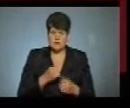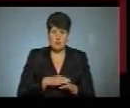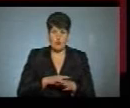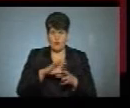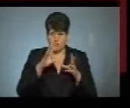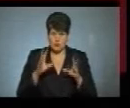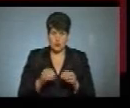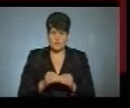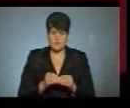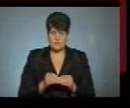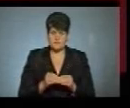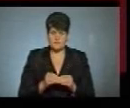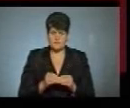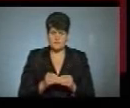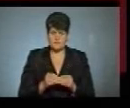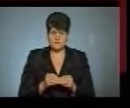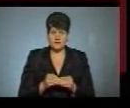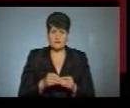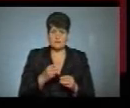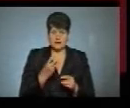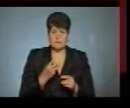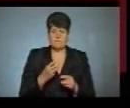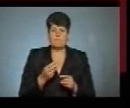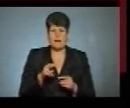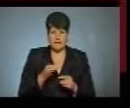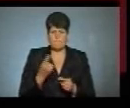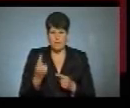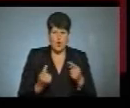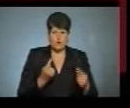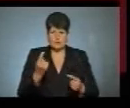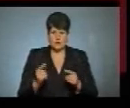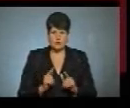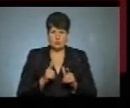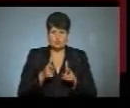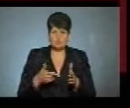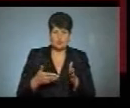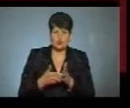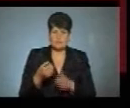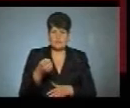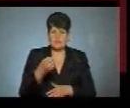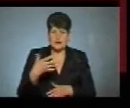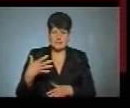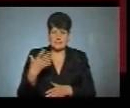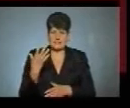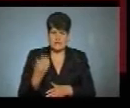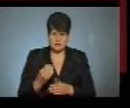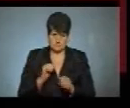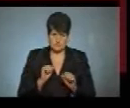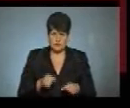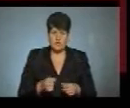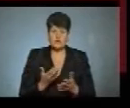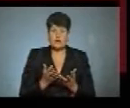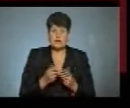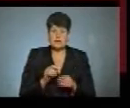об'ємі. При поодиноких поступленнях забезпечено в межах до 15 днів. Якщо кількість хворих